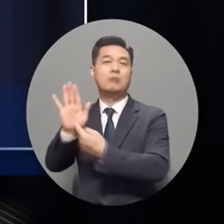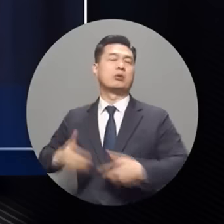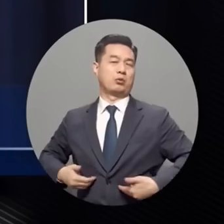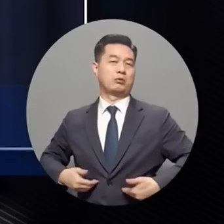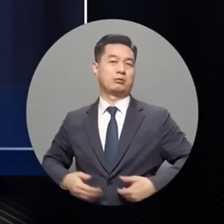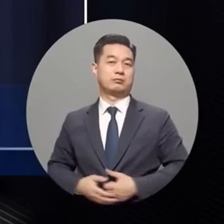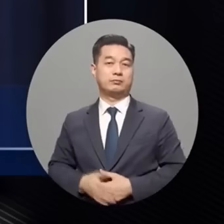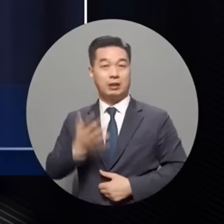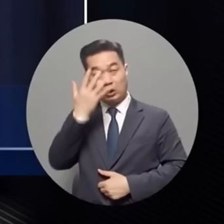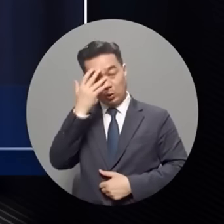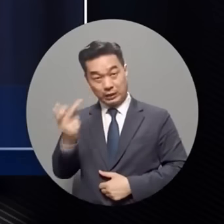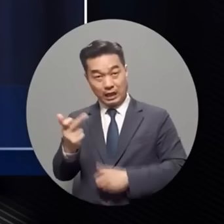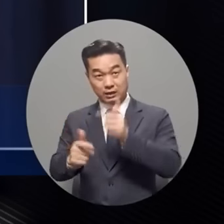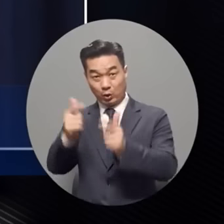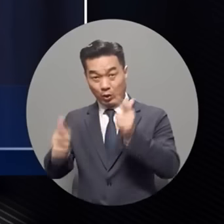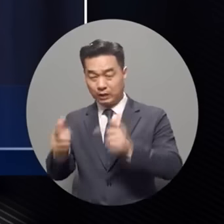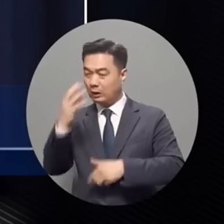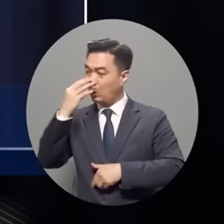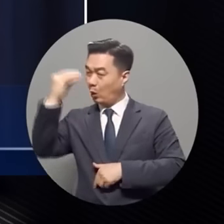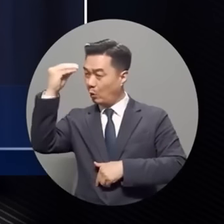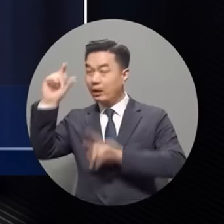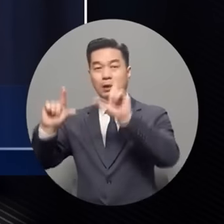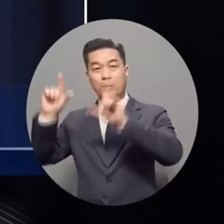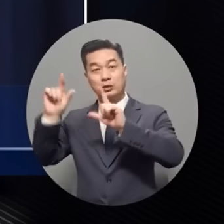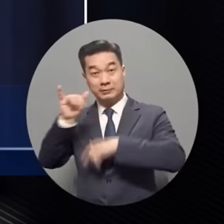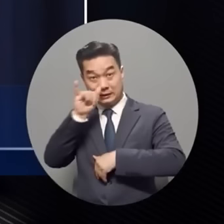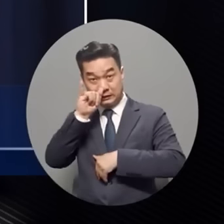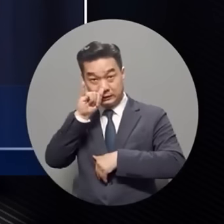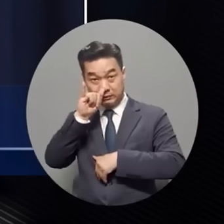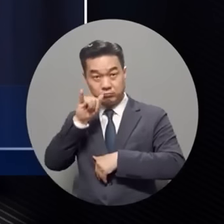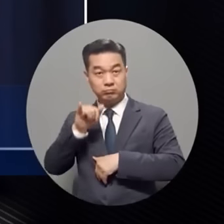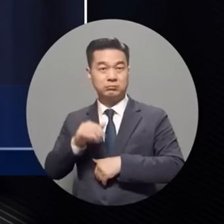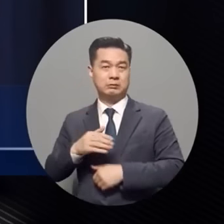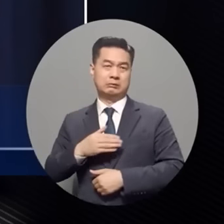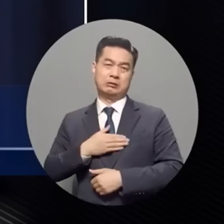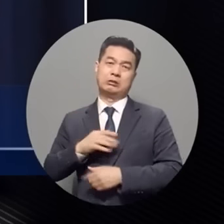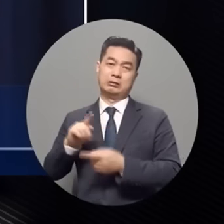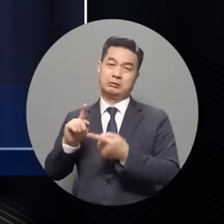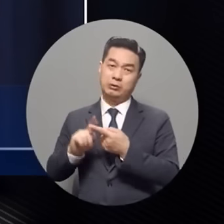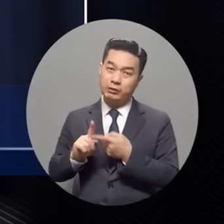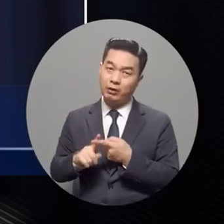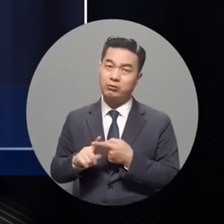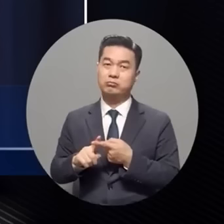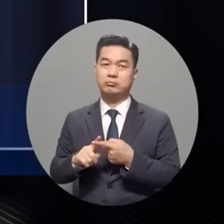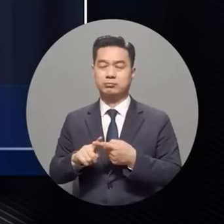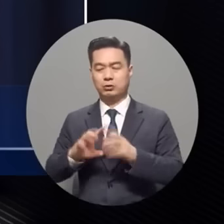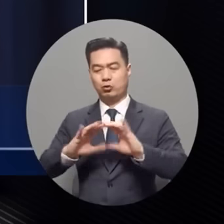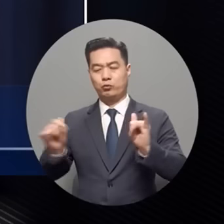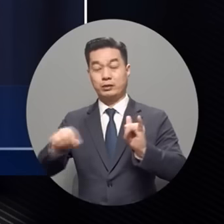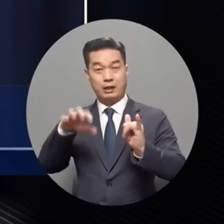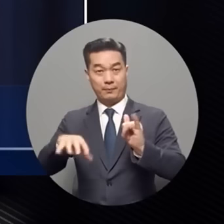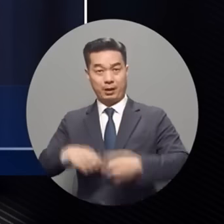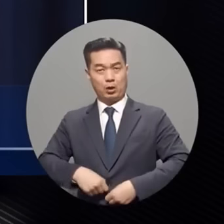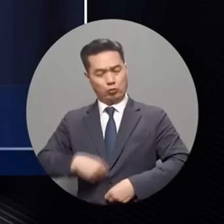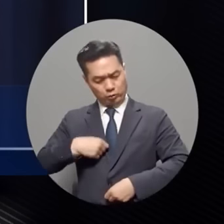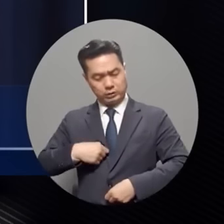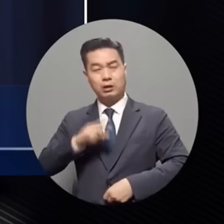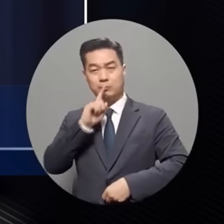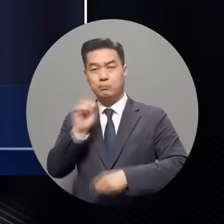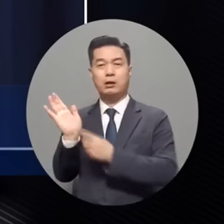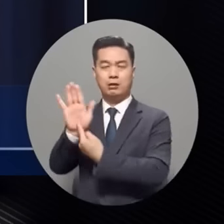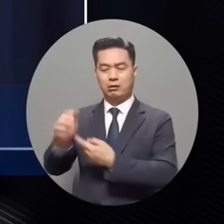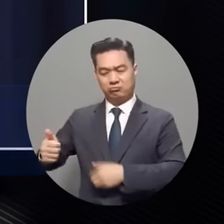용산도 여러 가지 뭐 오만하게 비쳤던 그런 부분에 대해서는 사실 저는 그런 거에 대해서는 국민들께 네. 솔직하게 말씀드리는